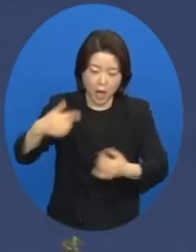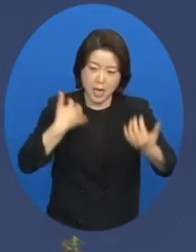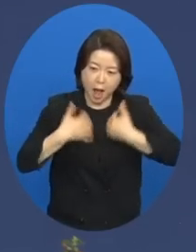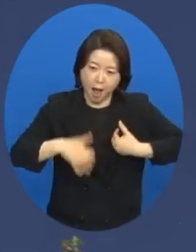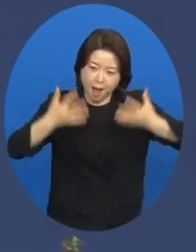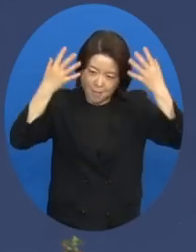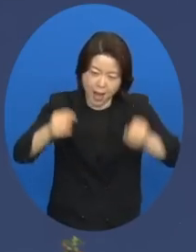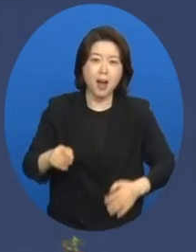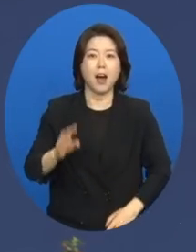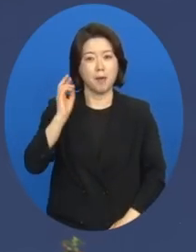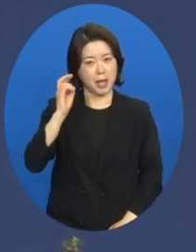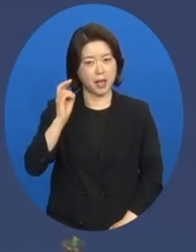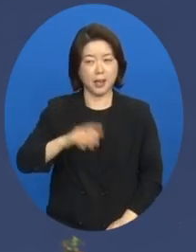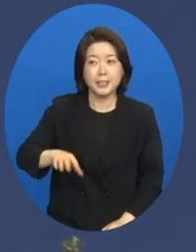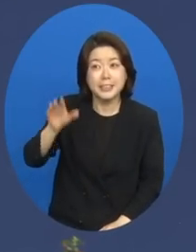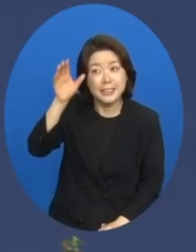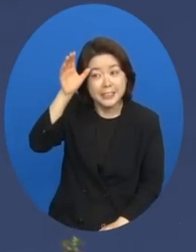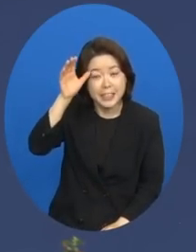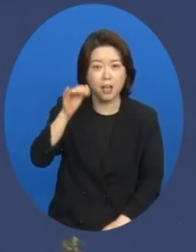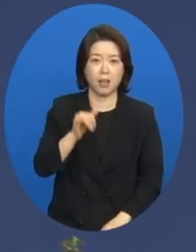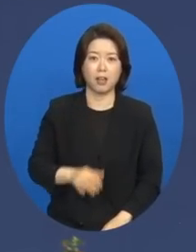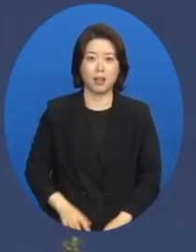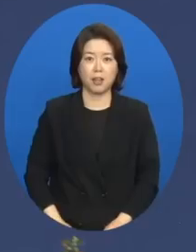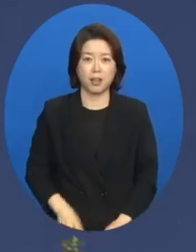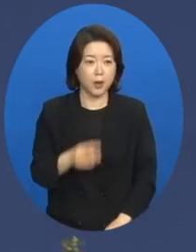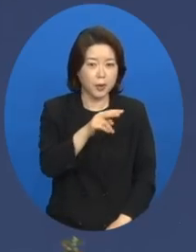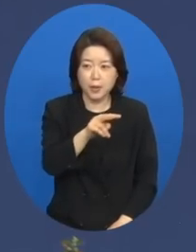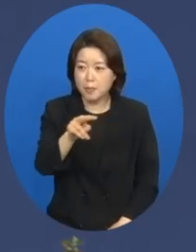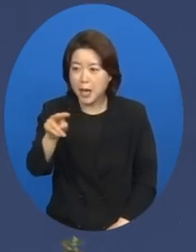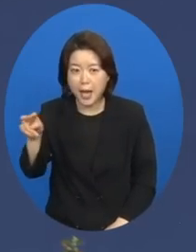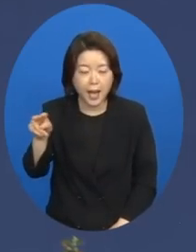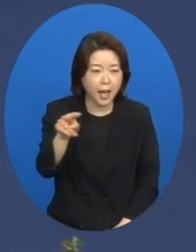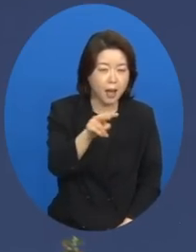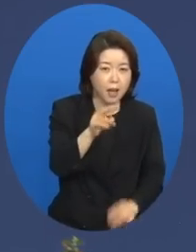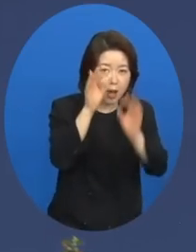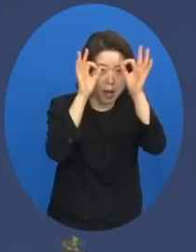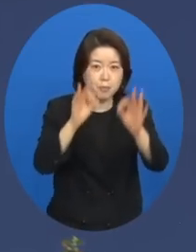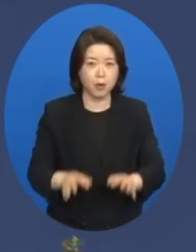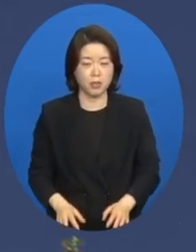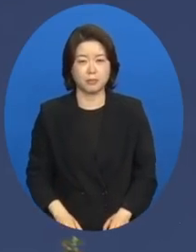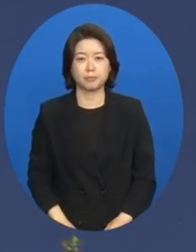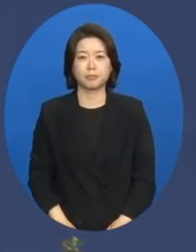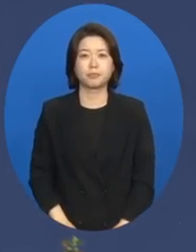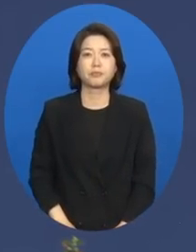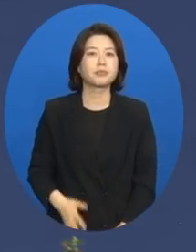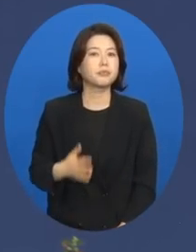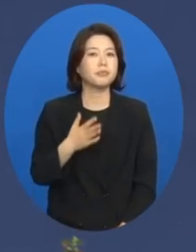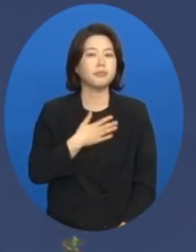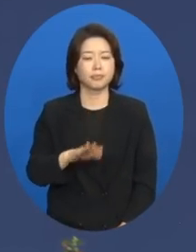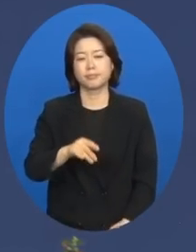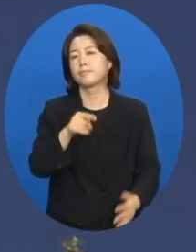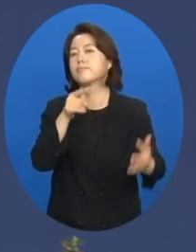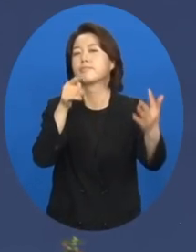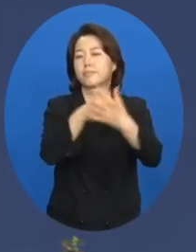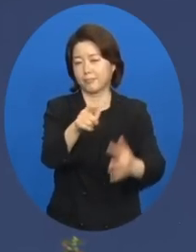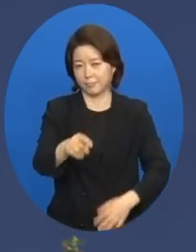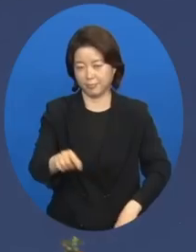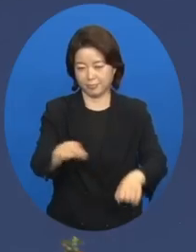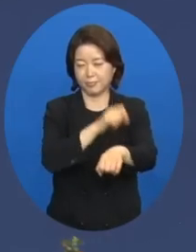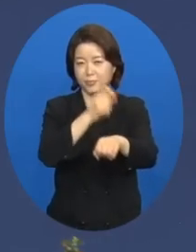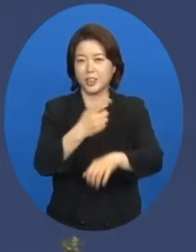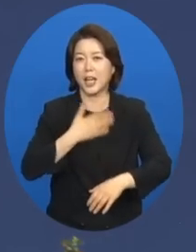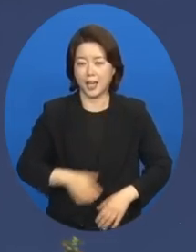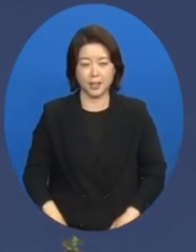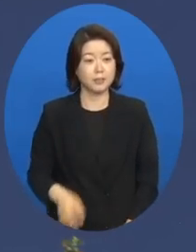묻어나겠지. 그렇게 하고 기대를 하고 가면 이렇게 하도 이제 가서 이제 보다가 이렇게 하니까 제가 알게 됐어요. 특징을. 이렇게